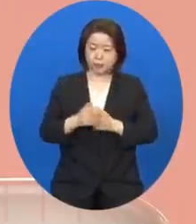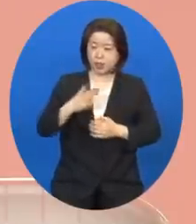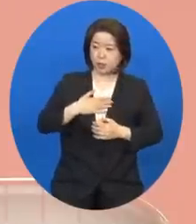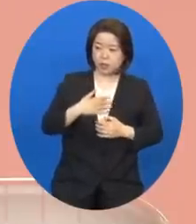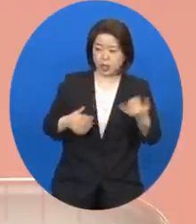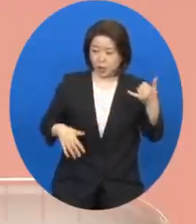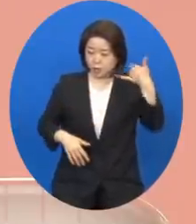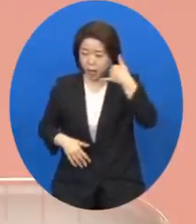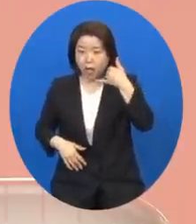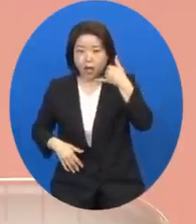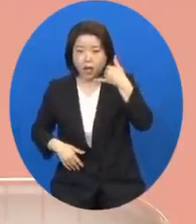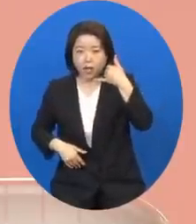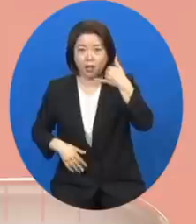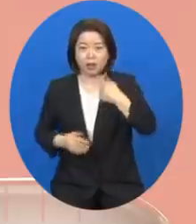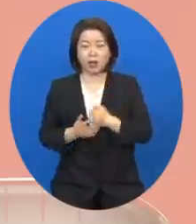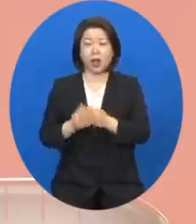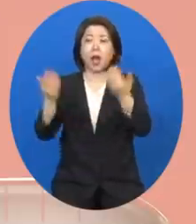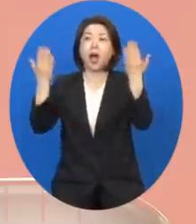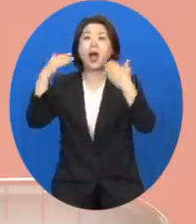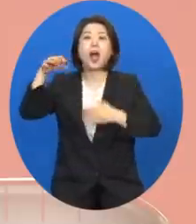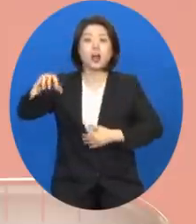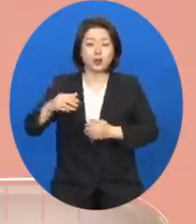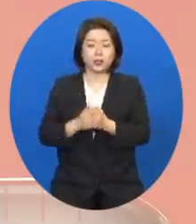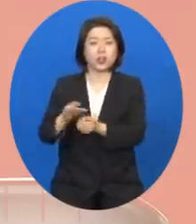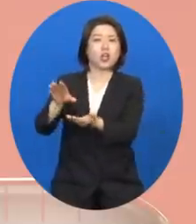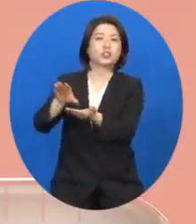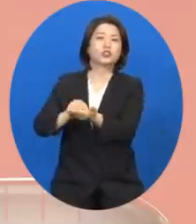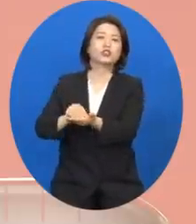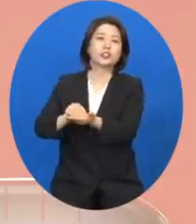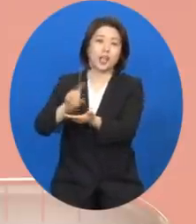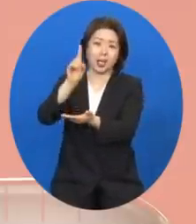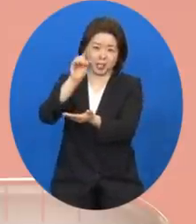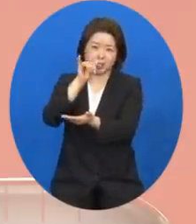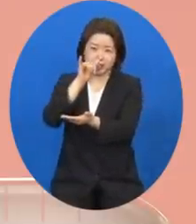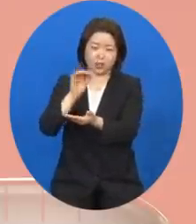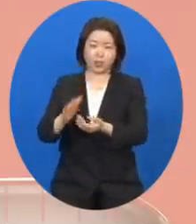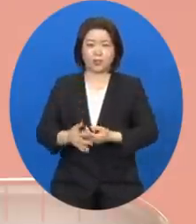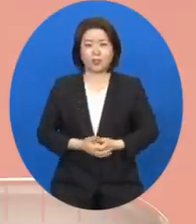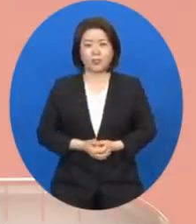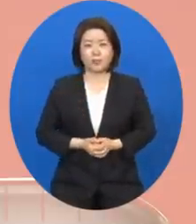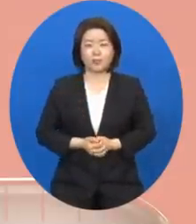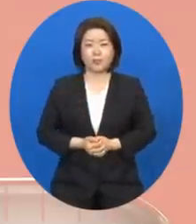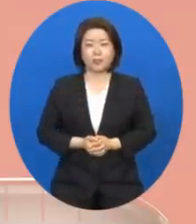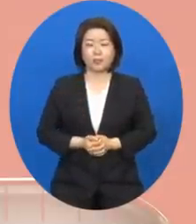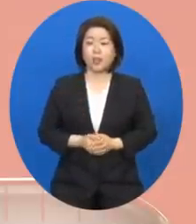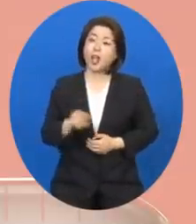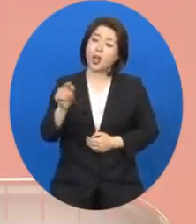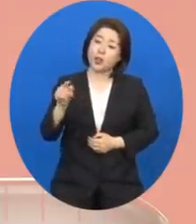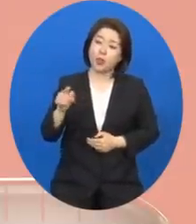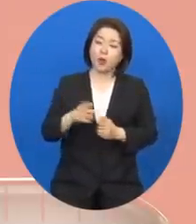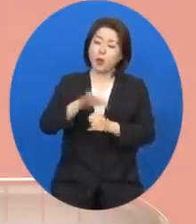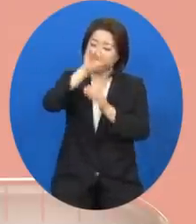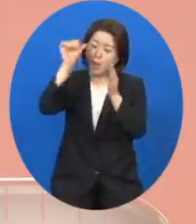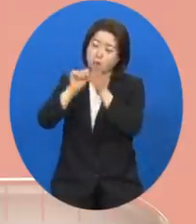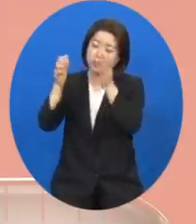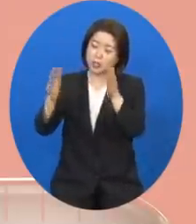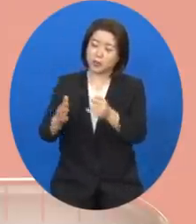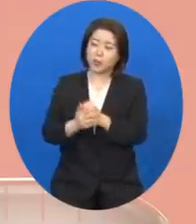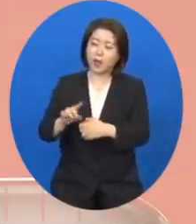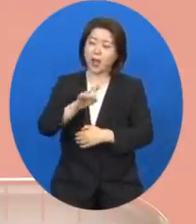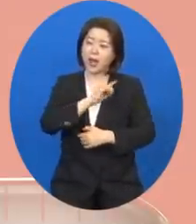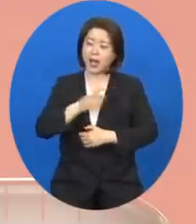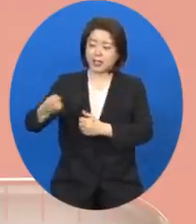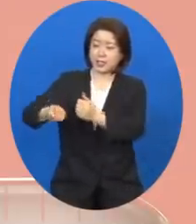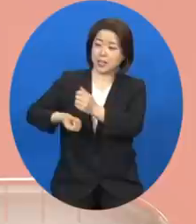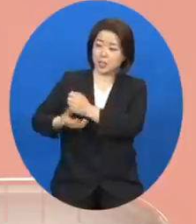받아보니까 학교에서 과제가 있는데 당신 평생에 가장 영향을